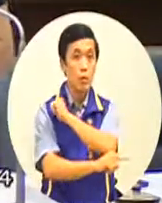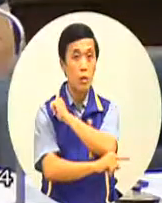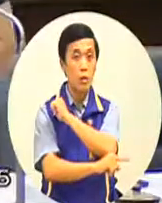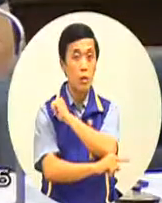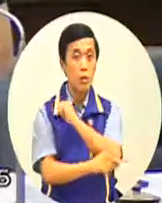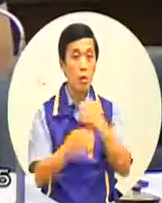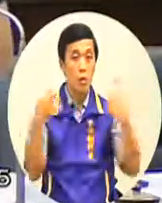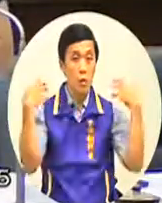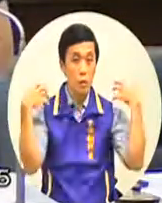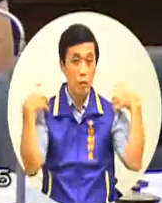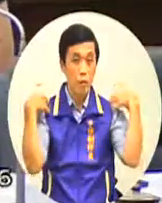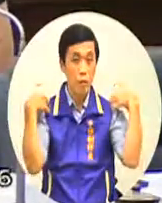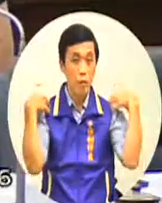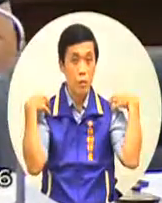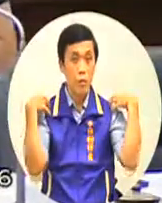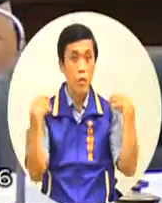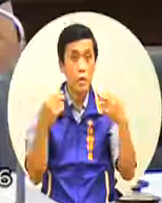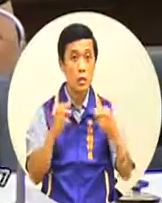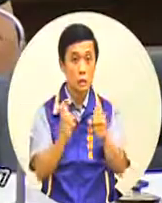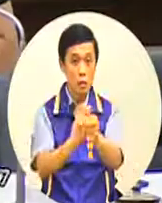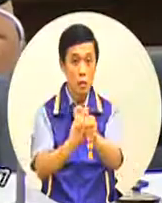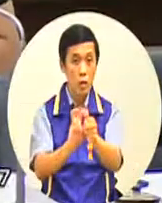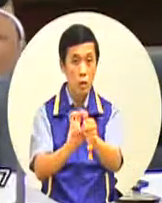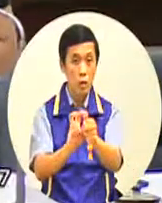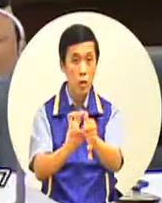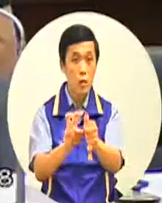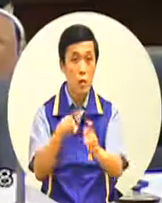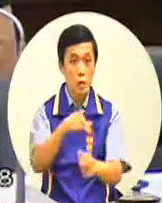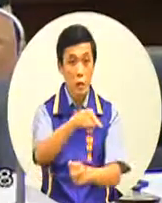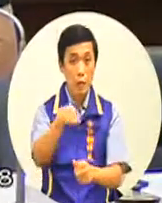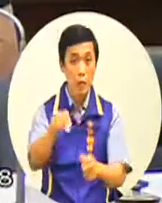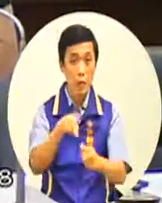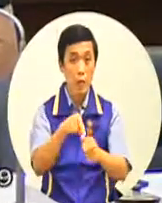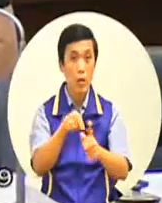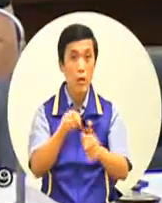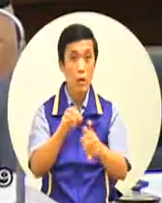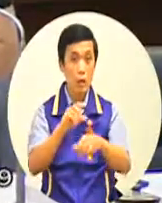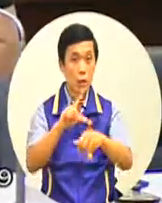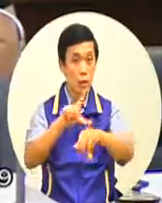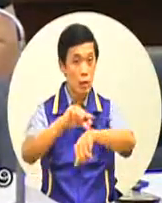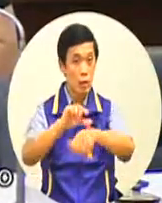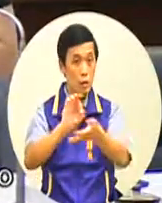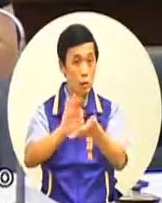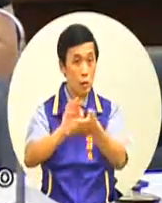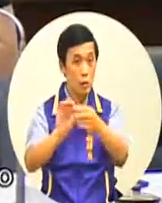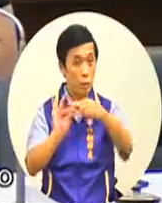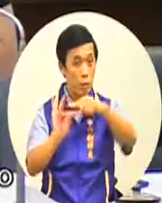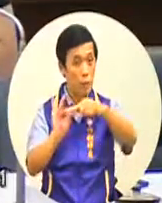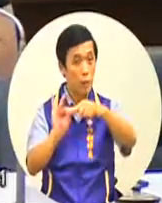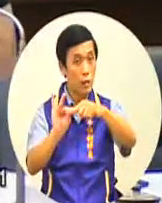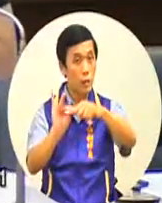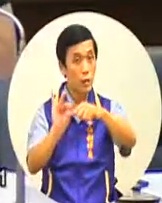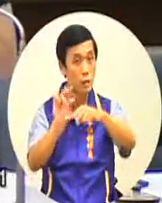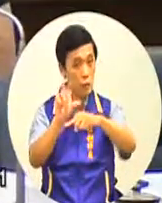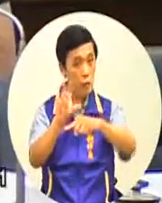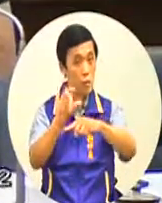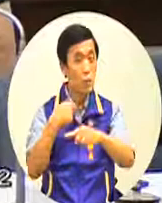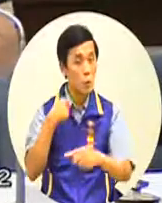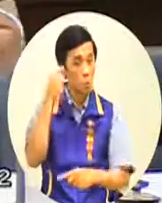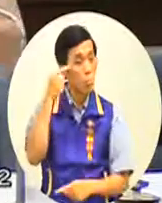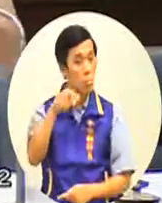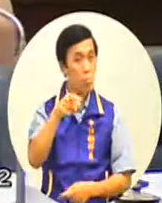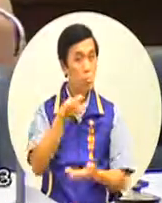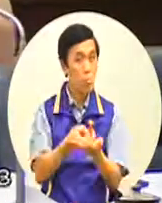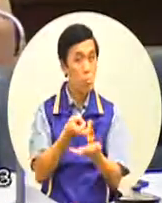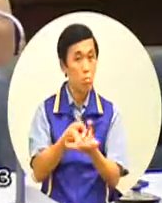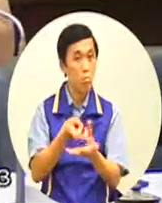一线的人力，那个就是照护人力要占七成的时间在那边，我觉得那个就非常严重了。所